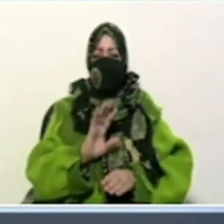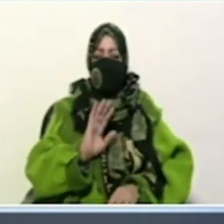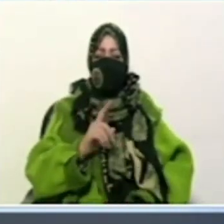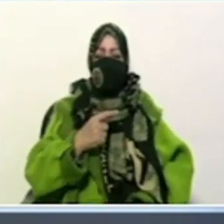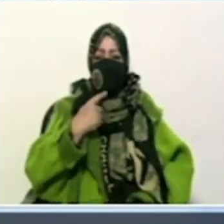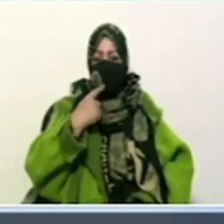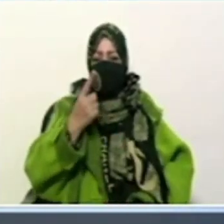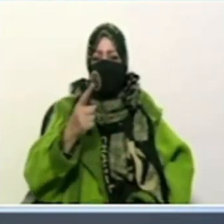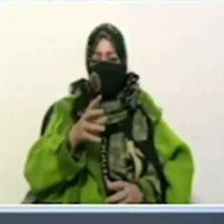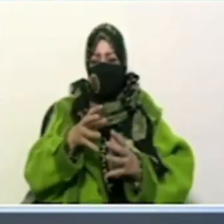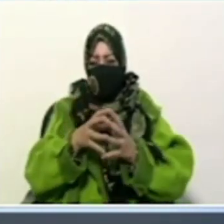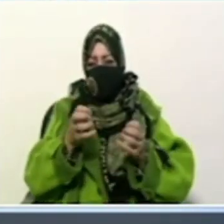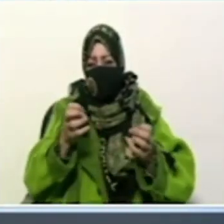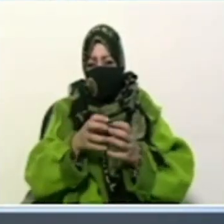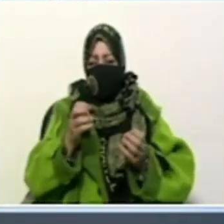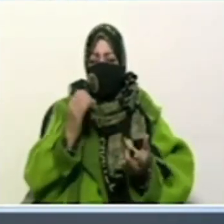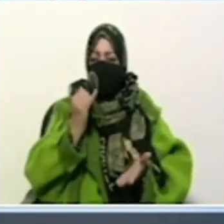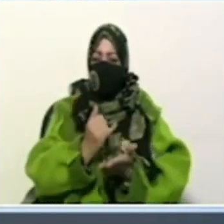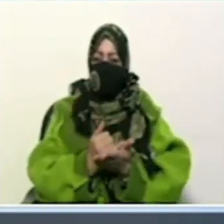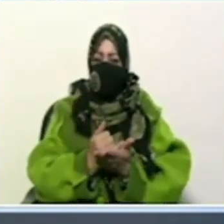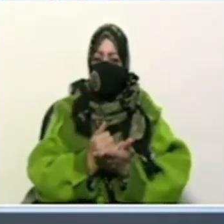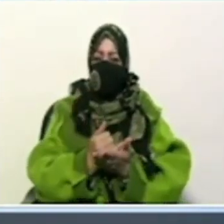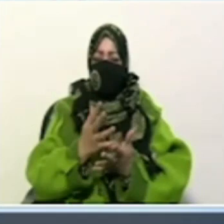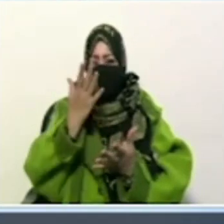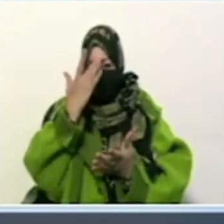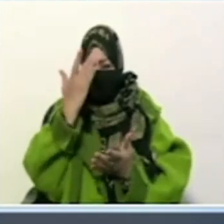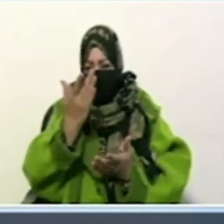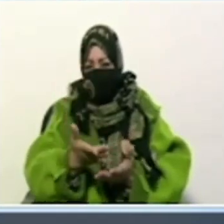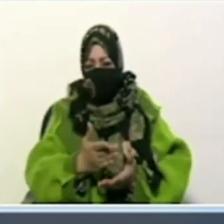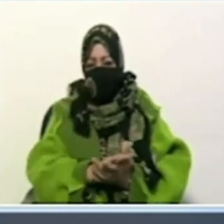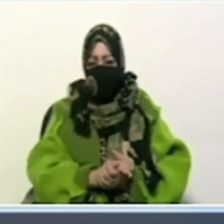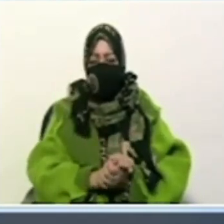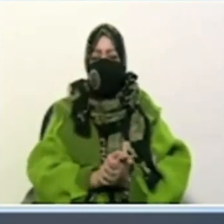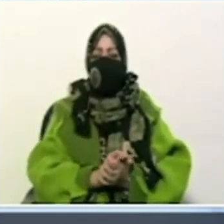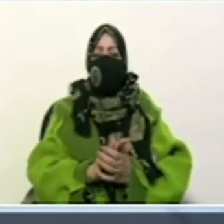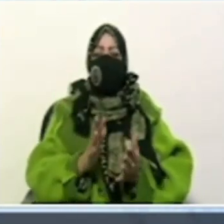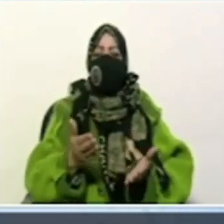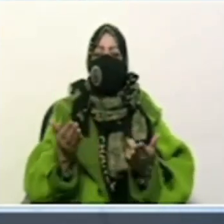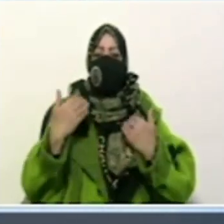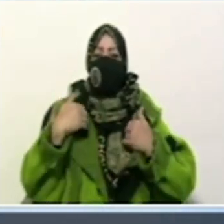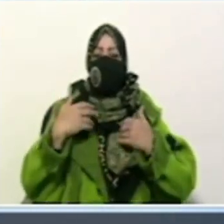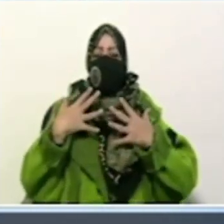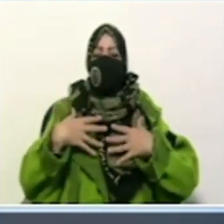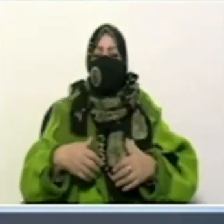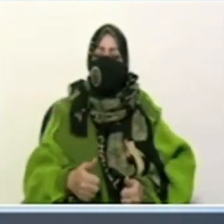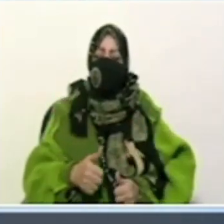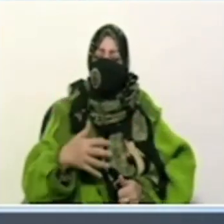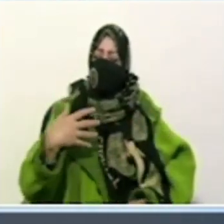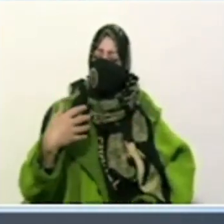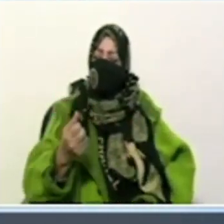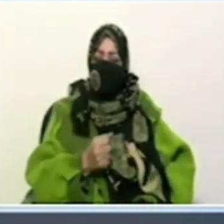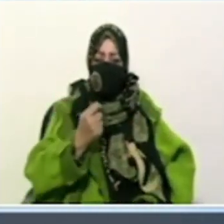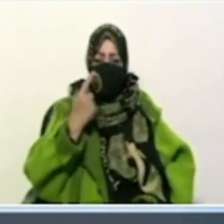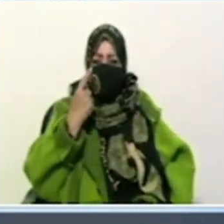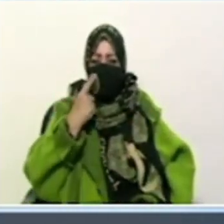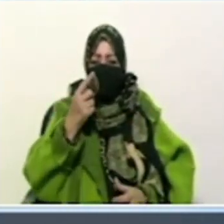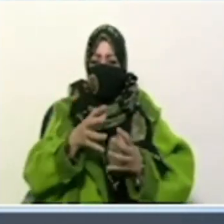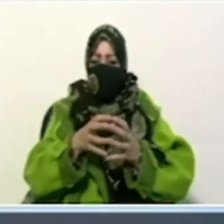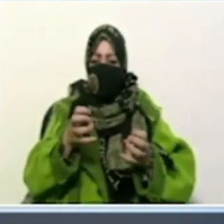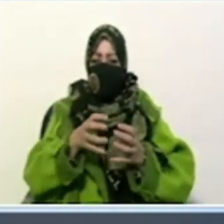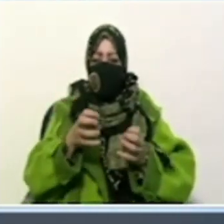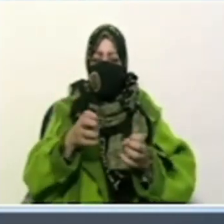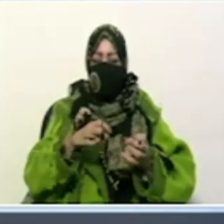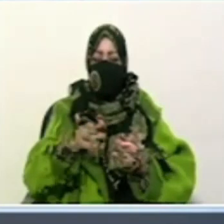كذا، فالأمر فيه تفصيل ويحتاج إلى يعني أكثر بيان، لعلك تتواصل معه يعني في